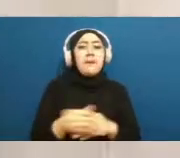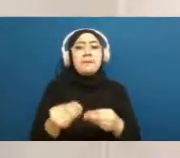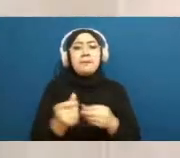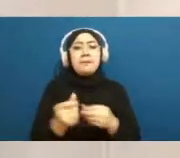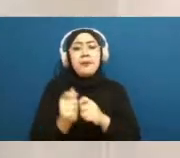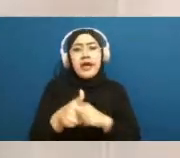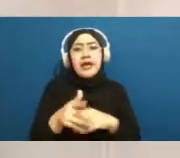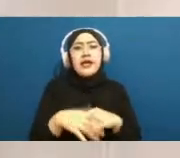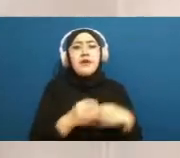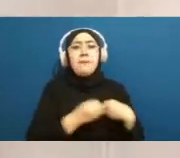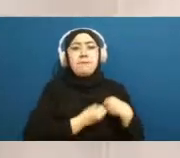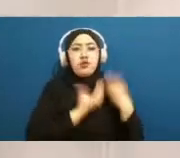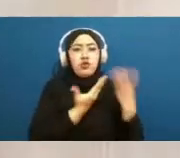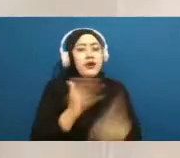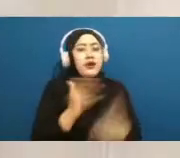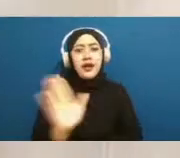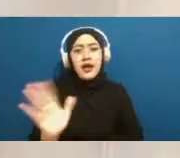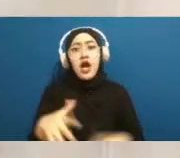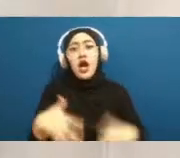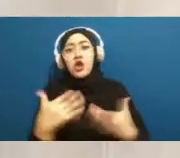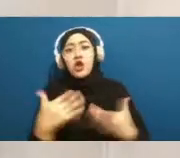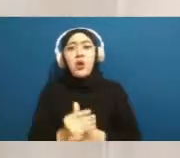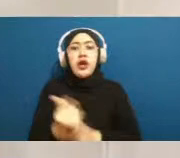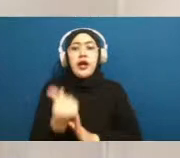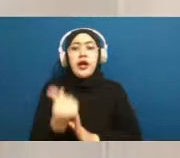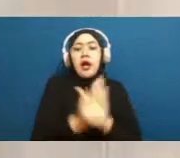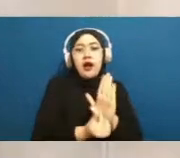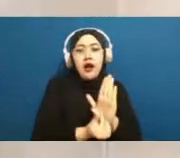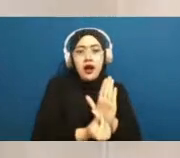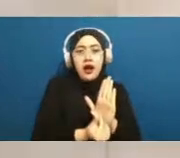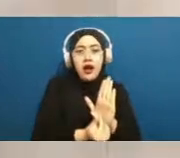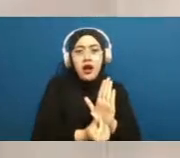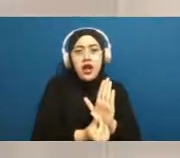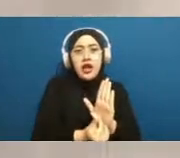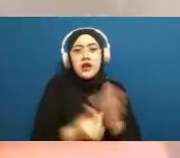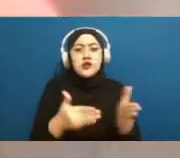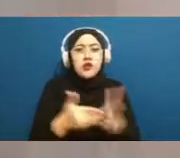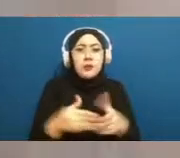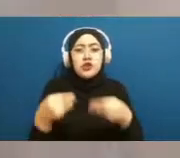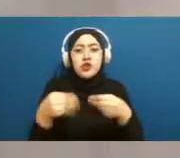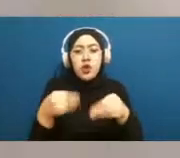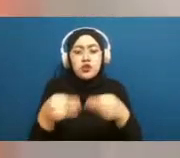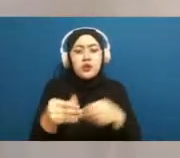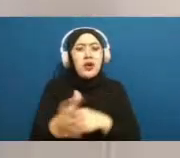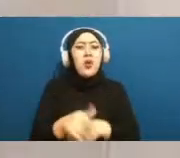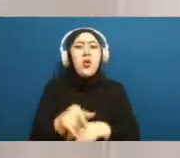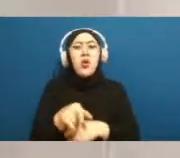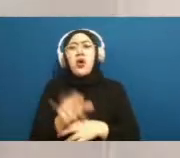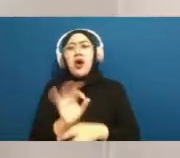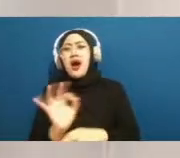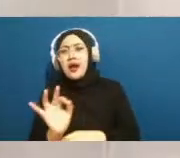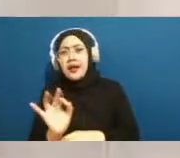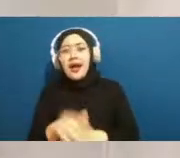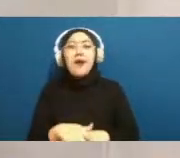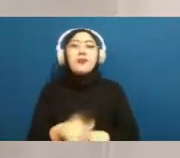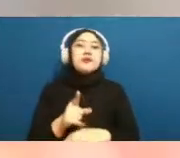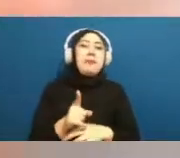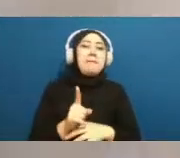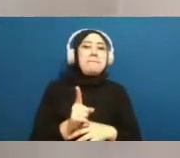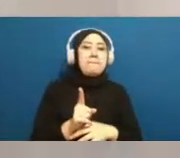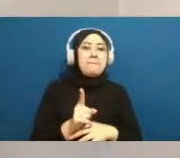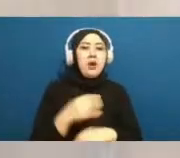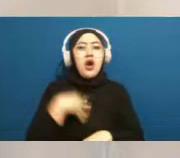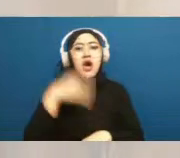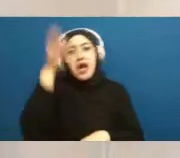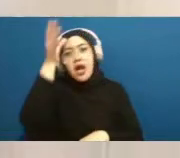berhenti atau biaya atau dana yang berhenti itu atau dana yang mati itu dalam jangka waktu yang cukup lama karena kita nggak mengalokasikan